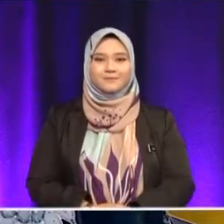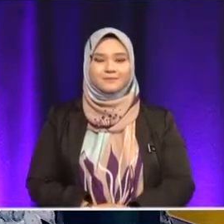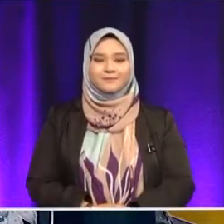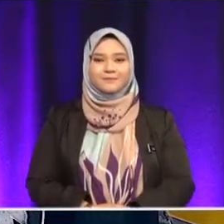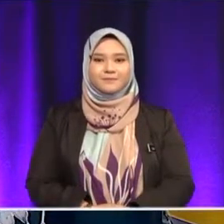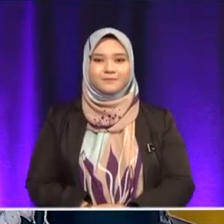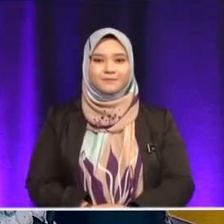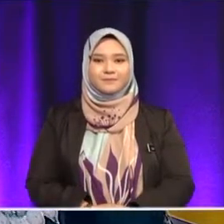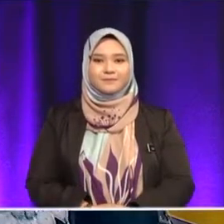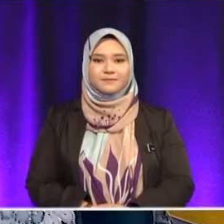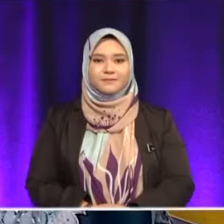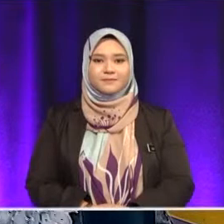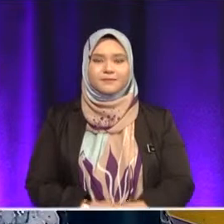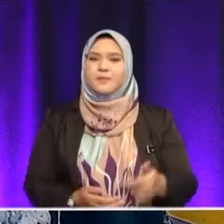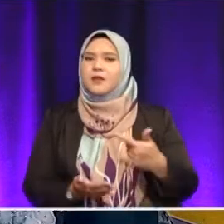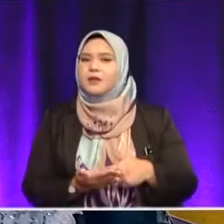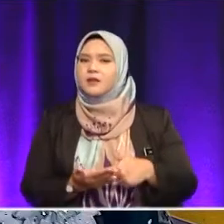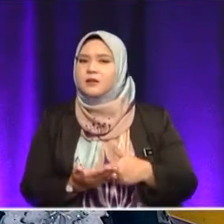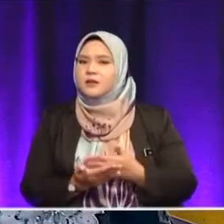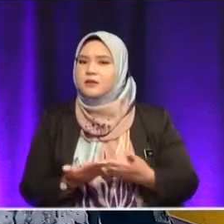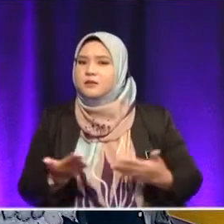kita tanya wanita